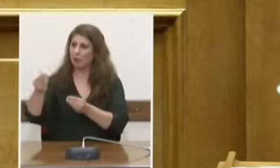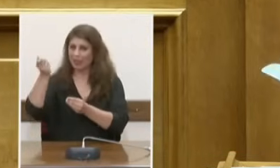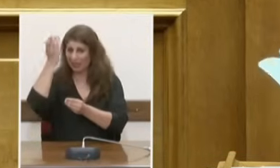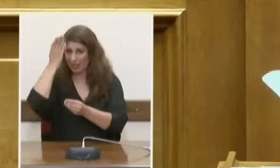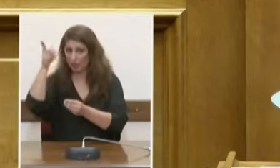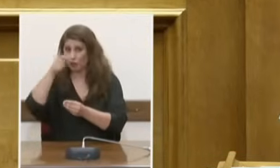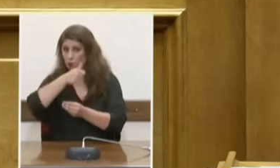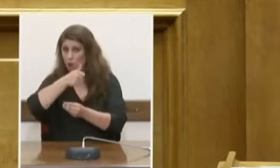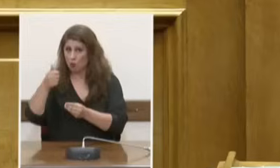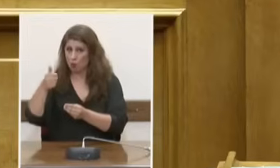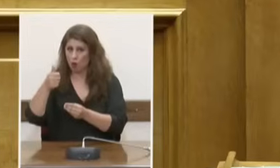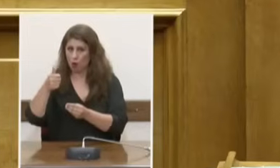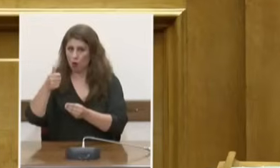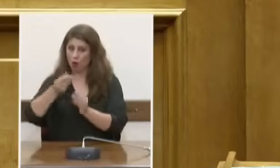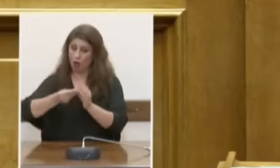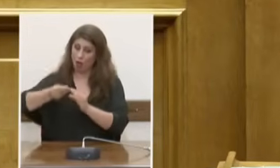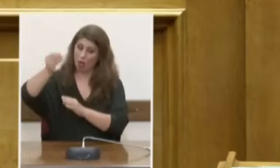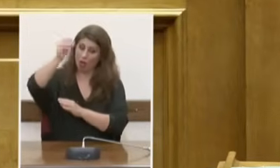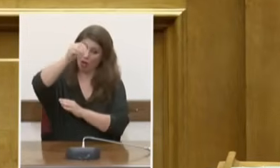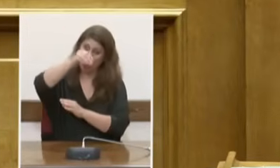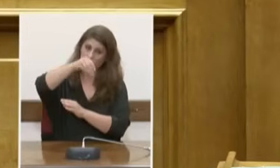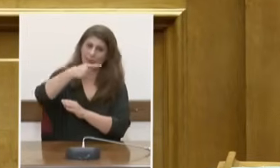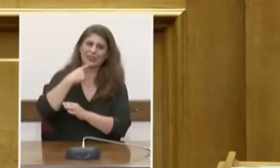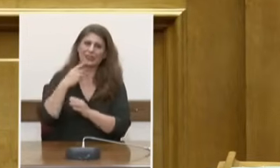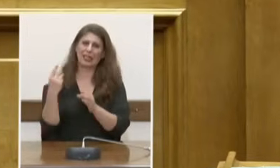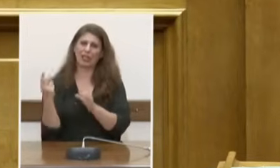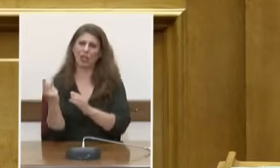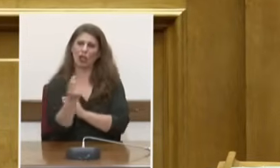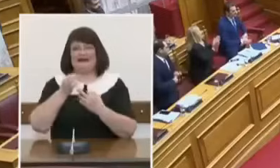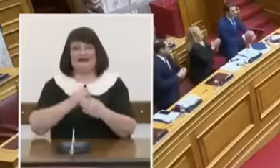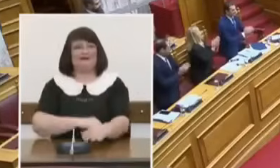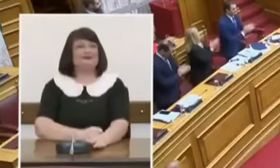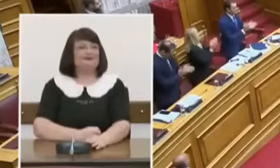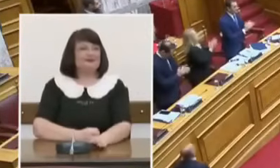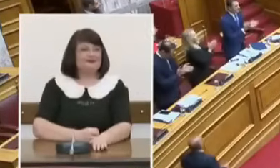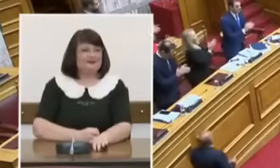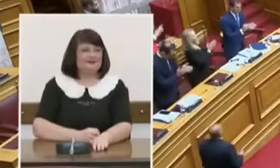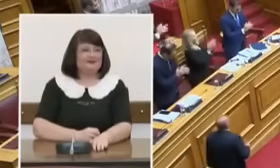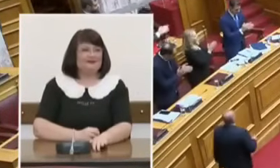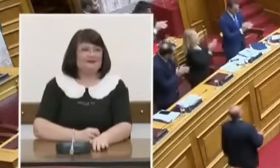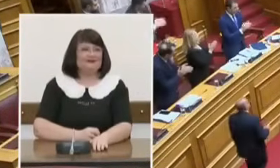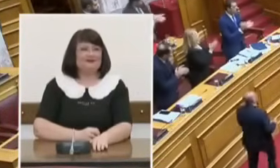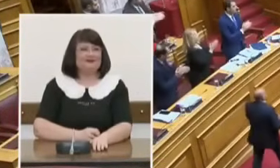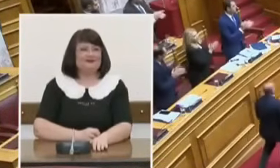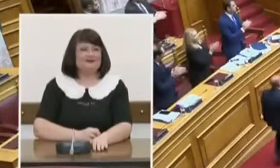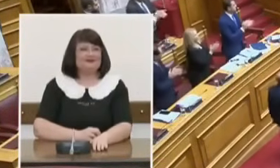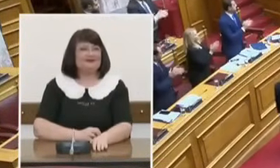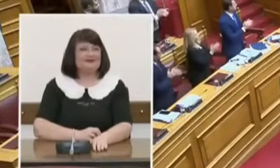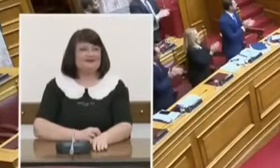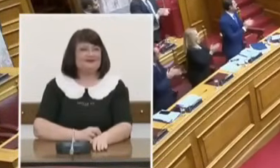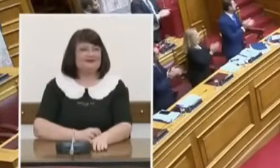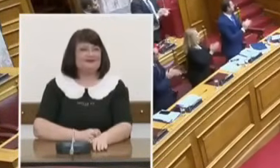μόνο στην εσχροκέρδεια και στα τεχνάσματα των πολυεθνικών. Η Βουλή θα ανοίξει ξανά μετά τις ευρωεκλογές.